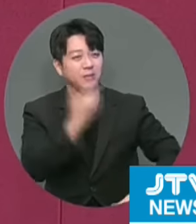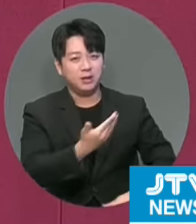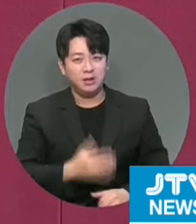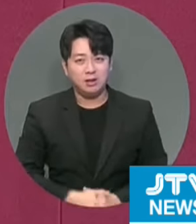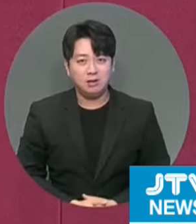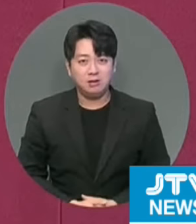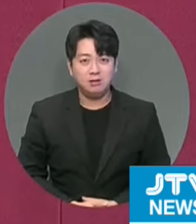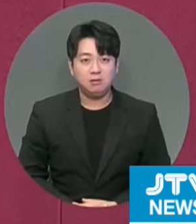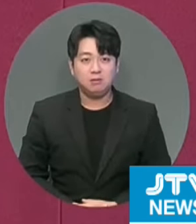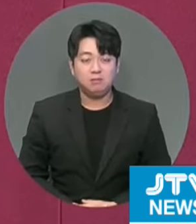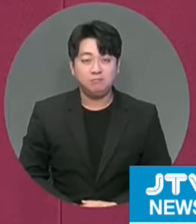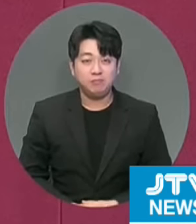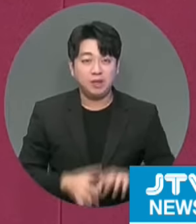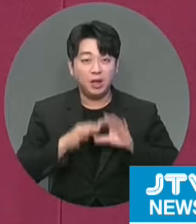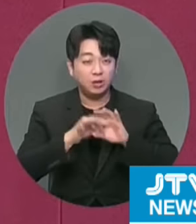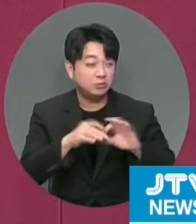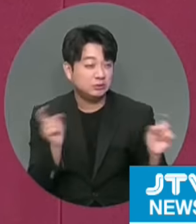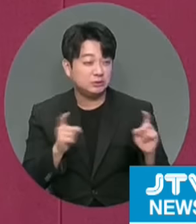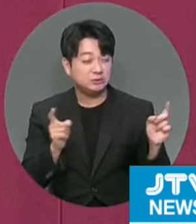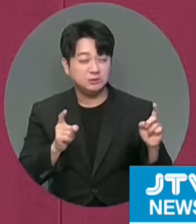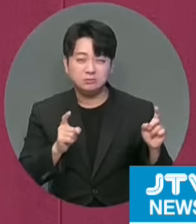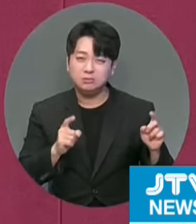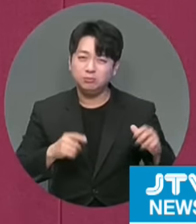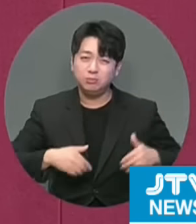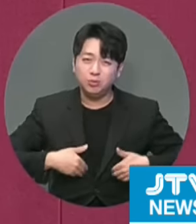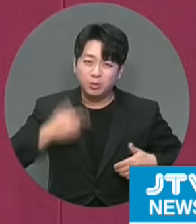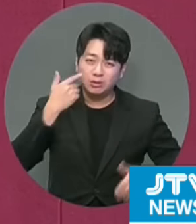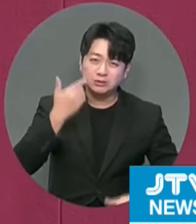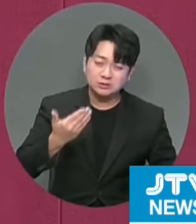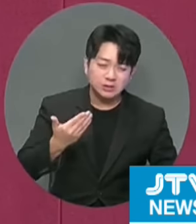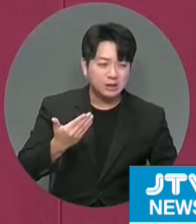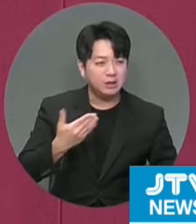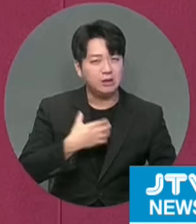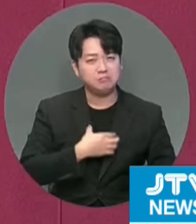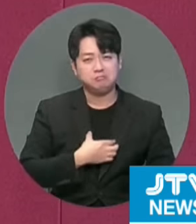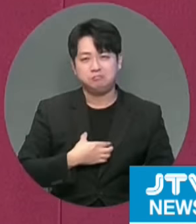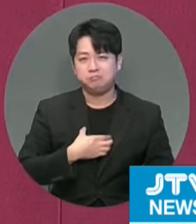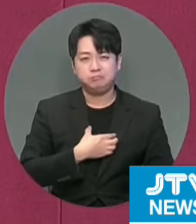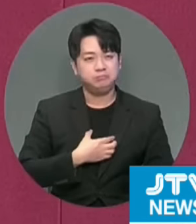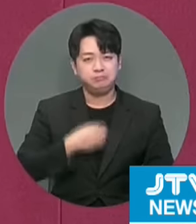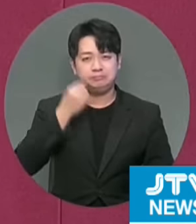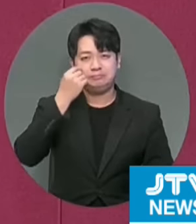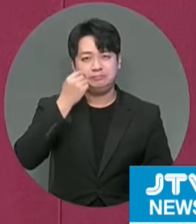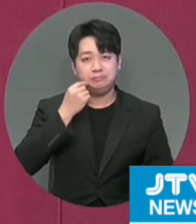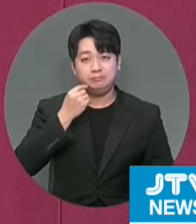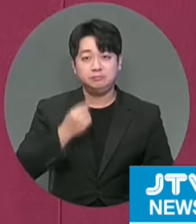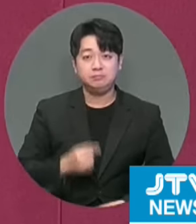언제까지 이 자리에 있어서 이런 토론을 해야 되는지 참담한 심정입니다.